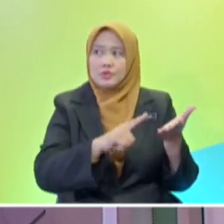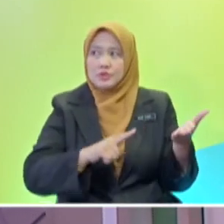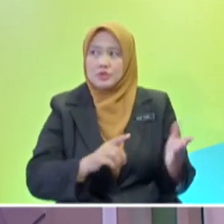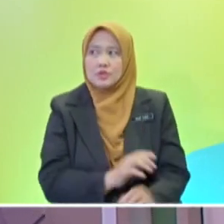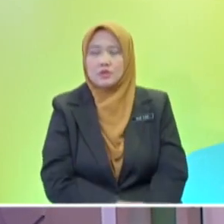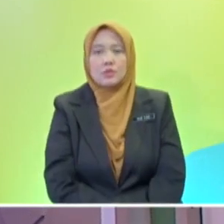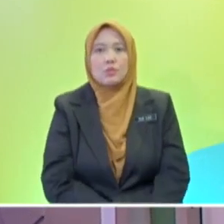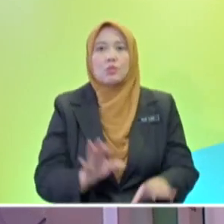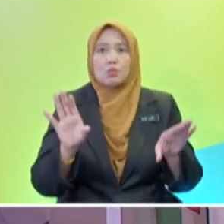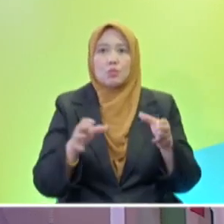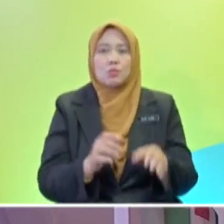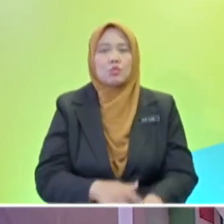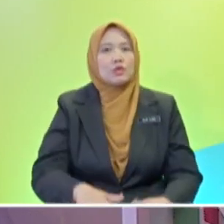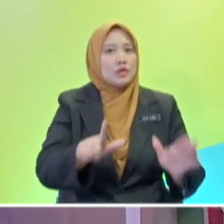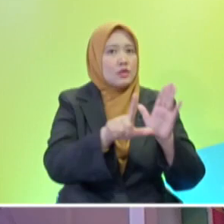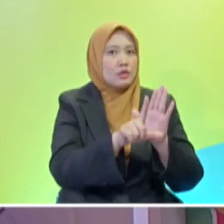dengan